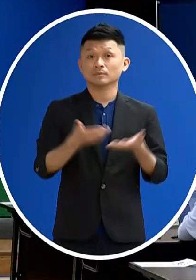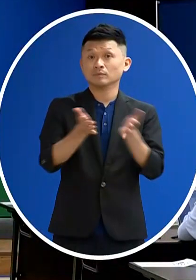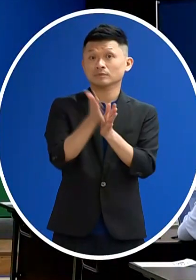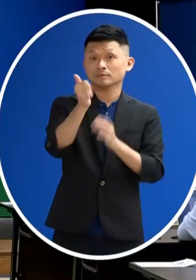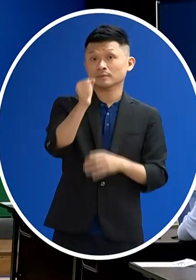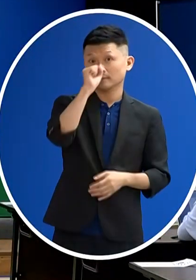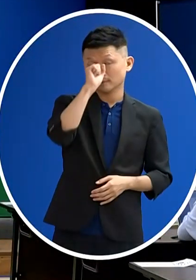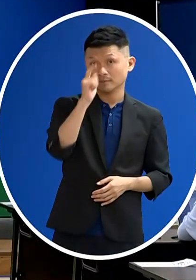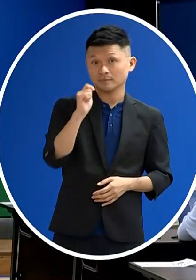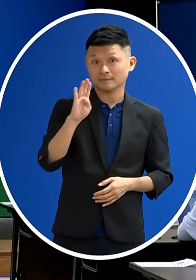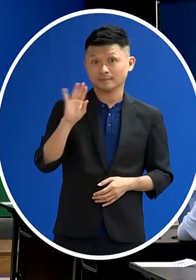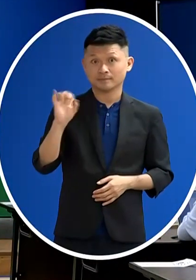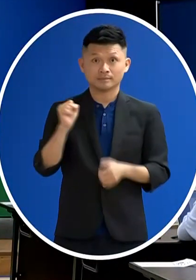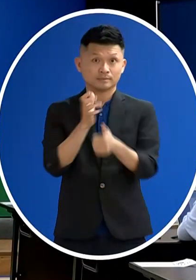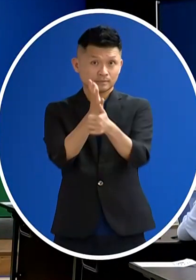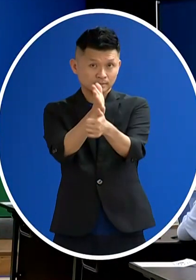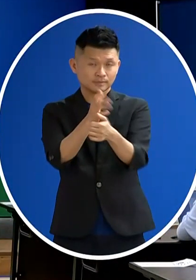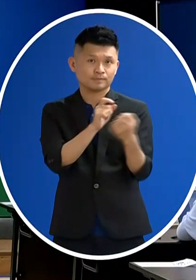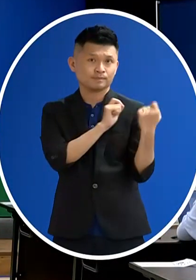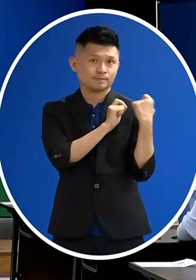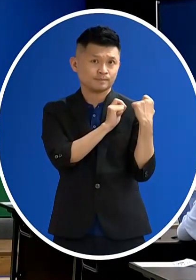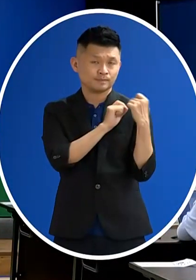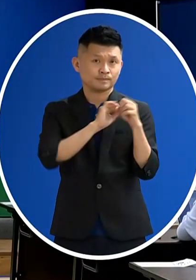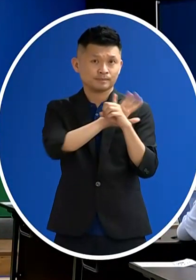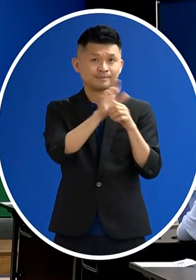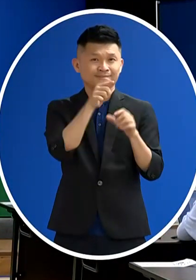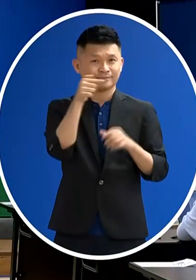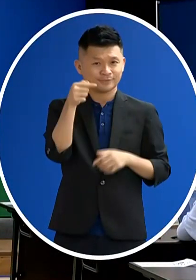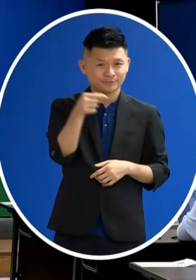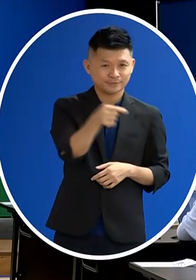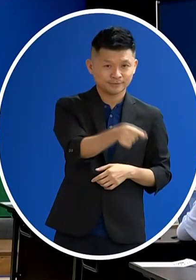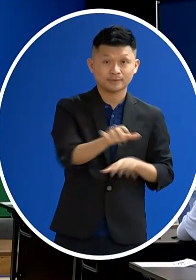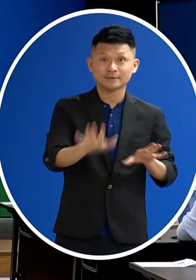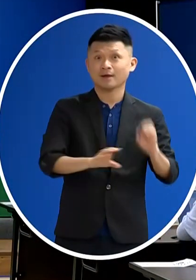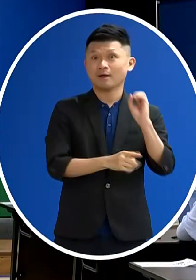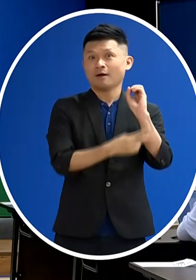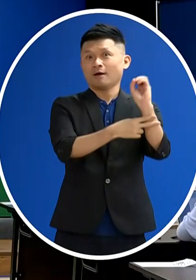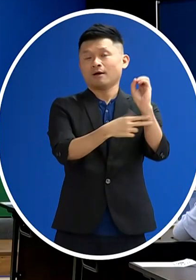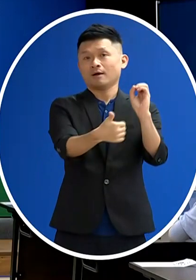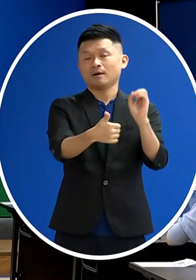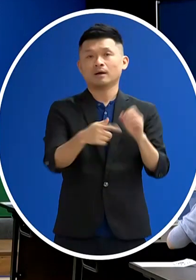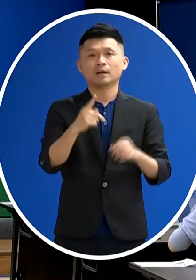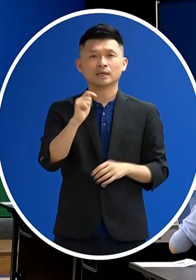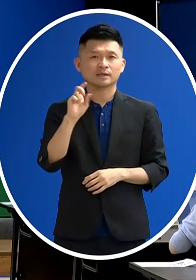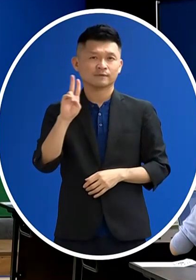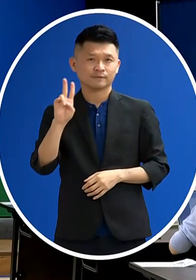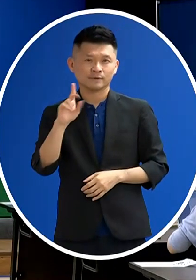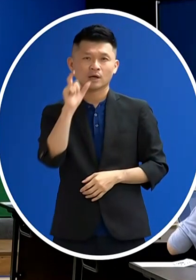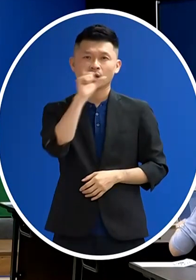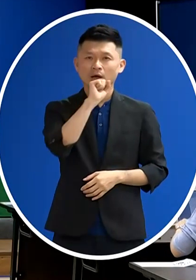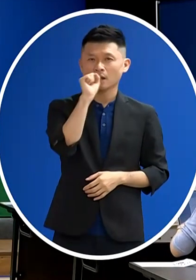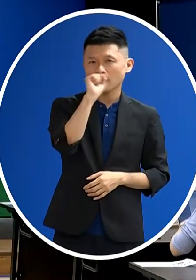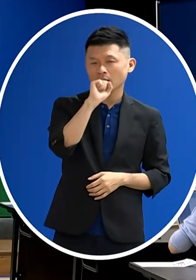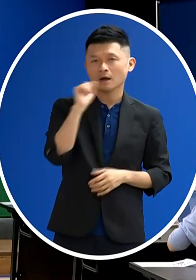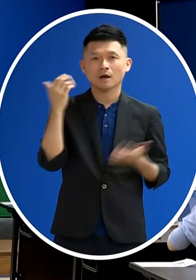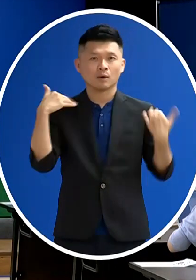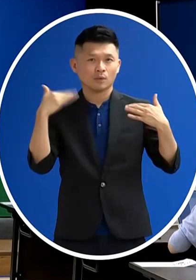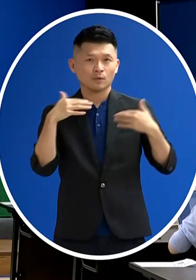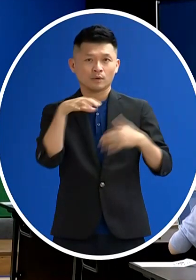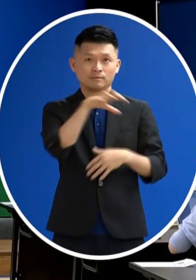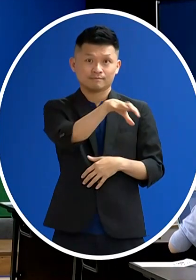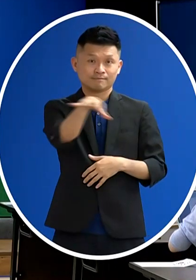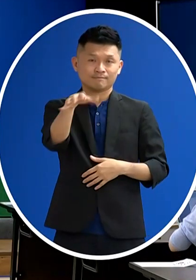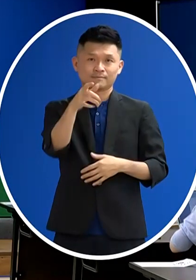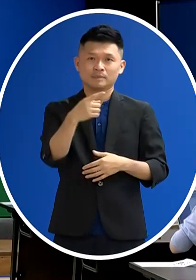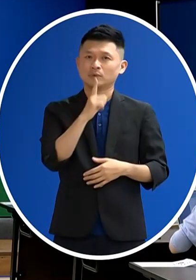部长好 ，TVBS 提问，想请问一下，近期的疫情趋缓，今天更是加零。那由于 KTV 和八大行业的业者都说快撑不下去